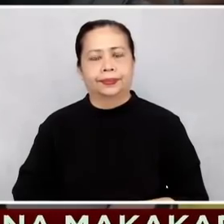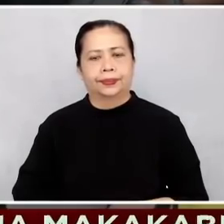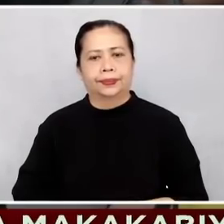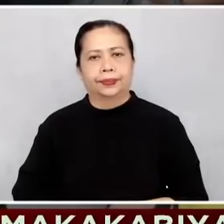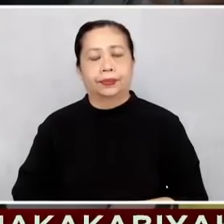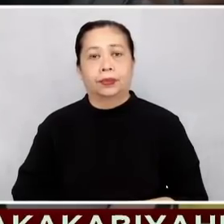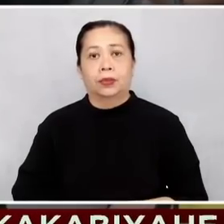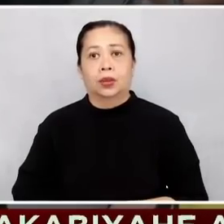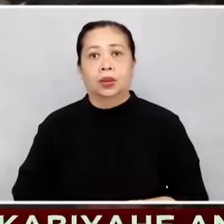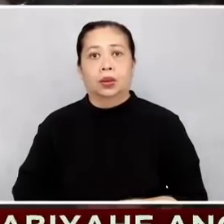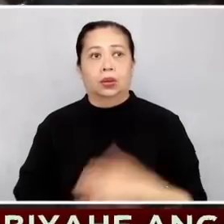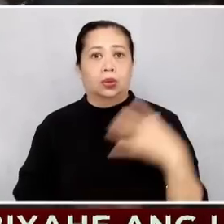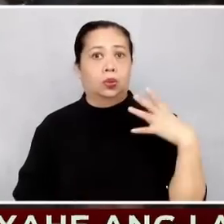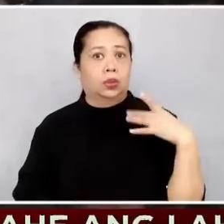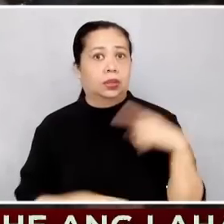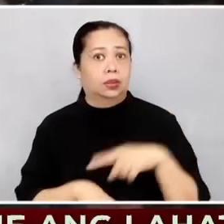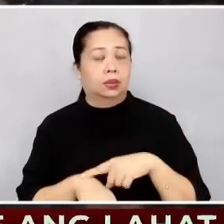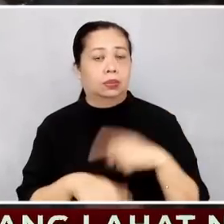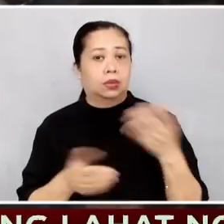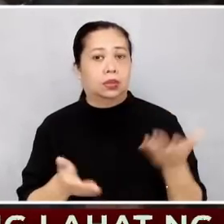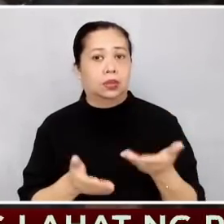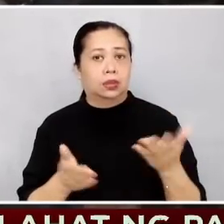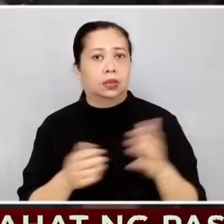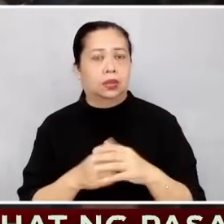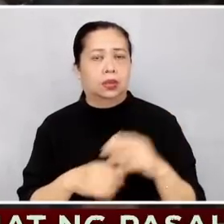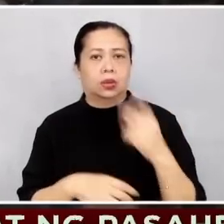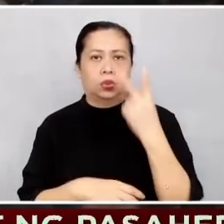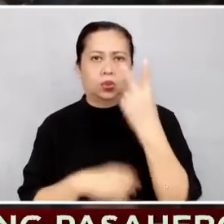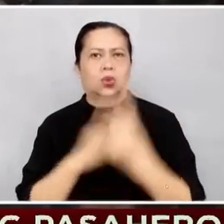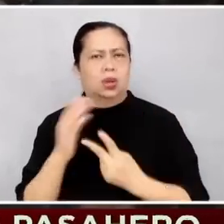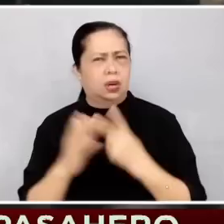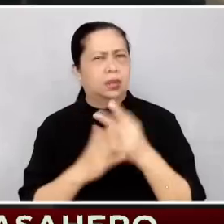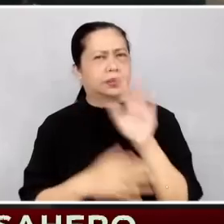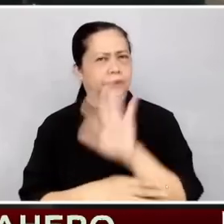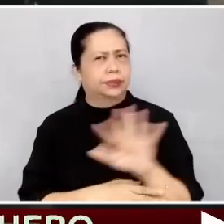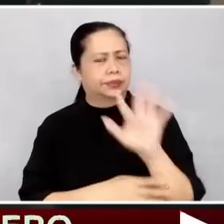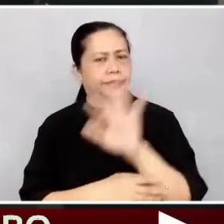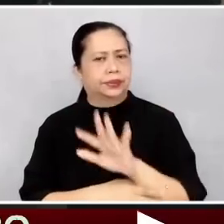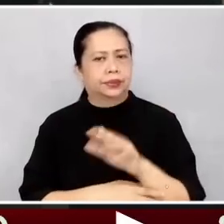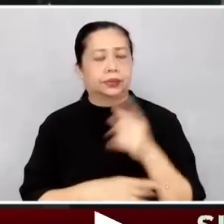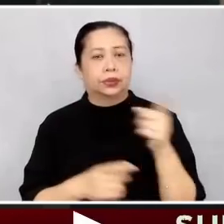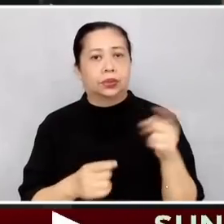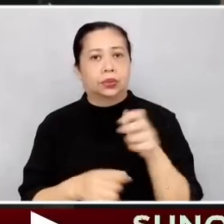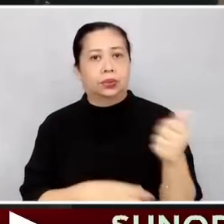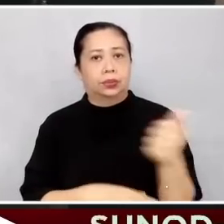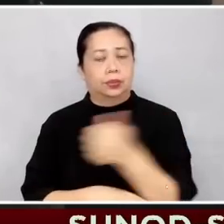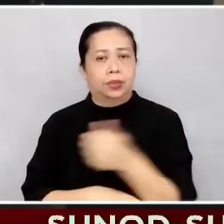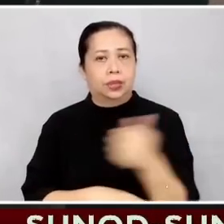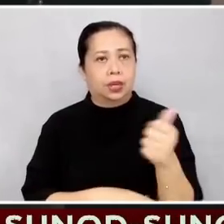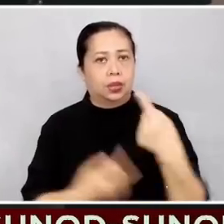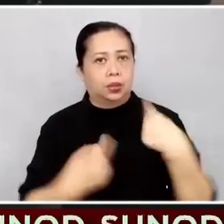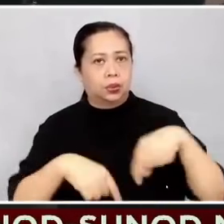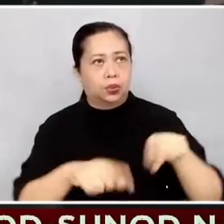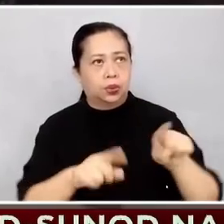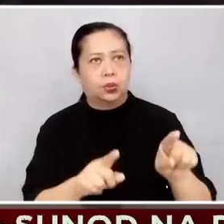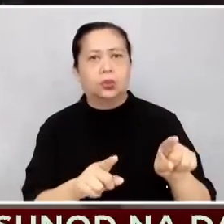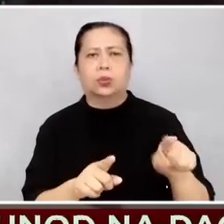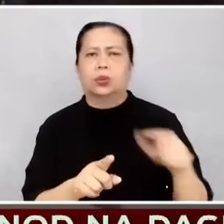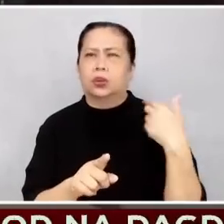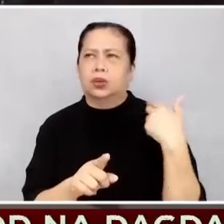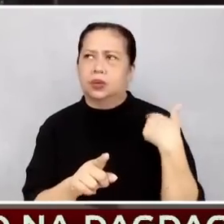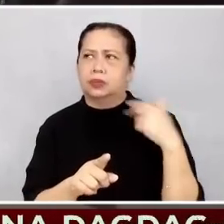Henry, yung paghihintay nila dito ay nasa 2 oras sapagkat yung mga biyahe, yung papunta ay